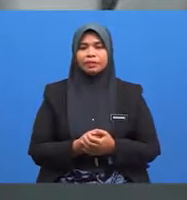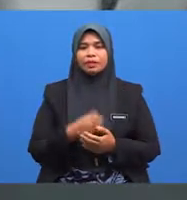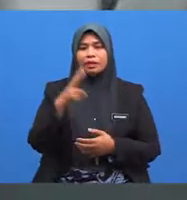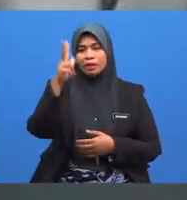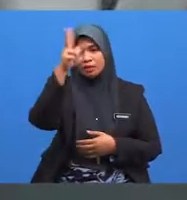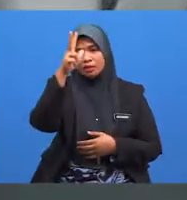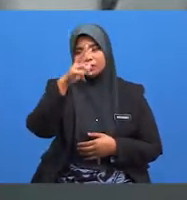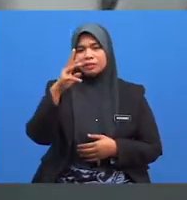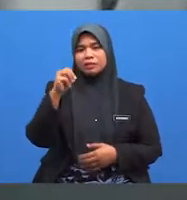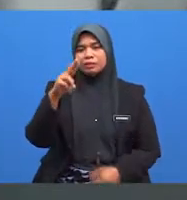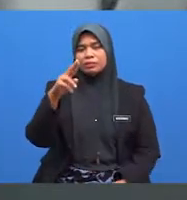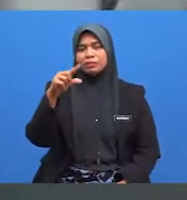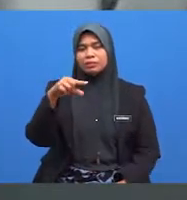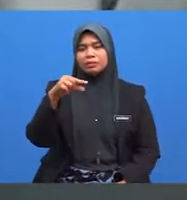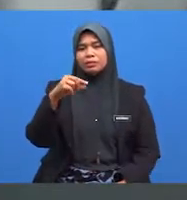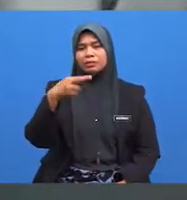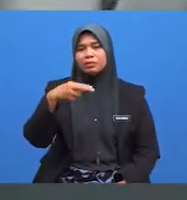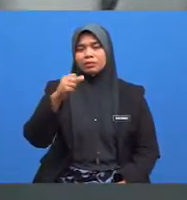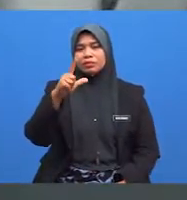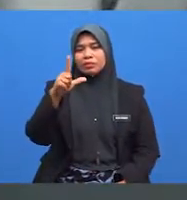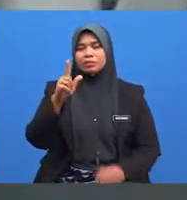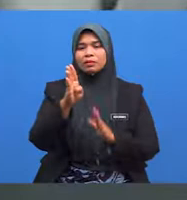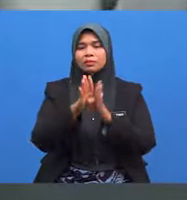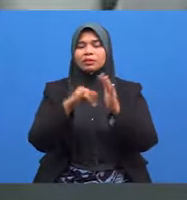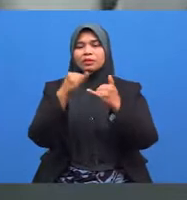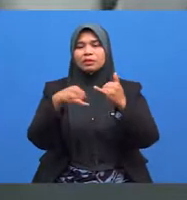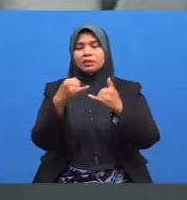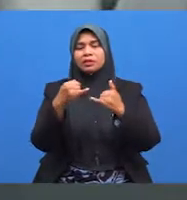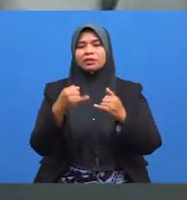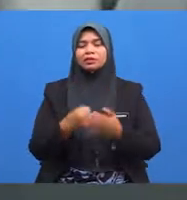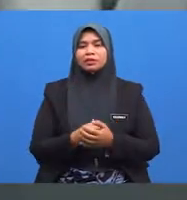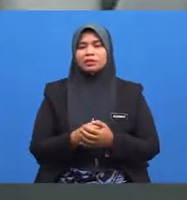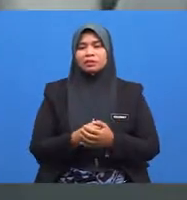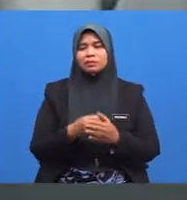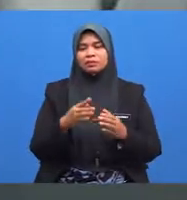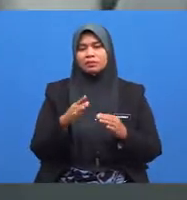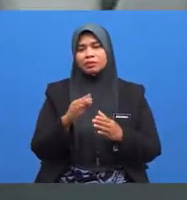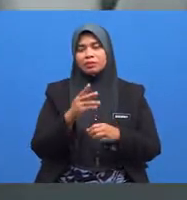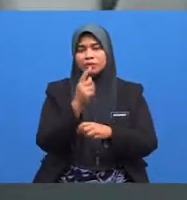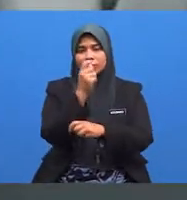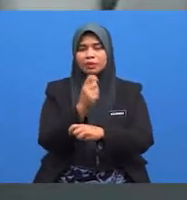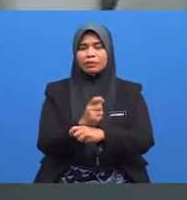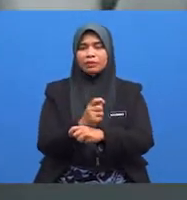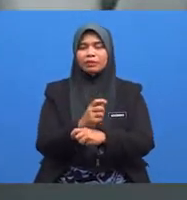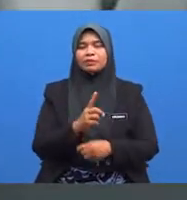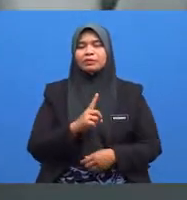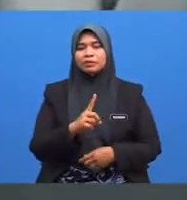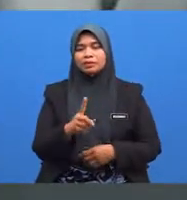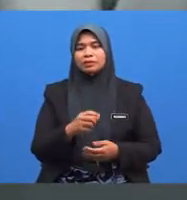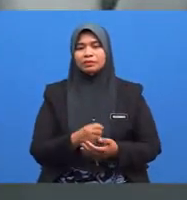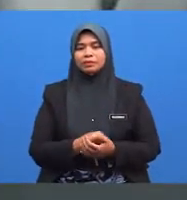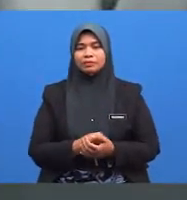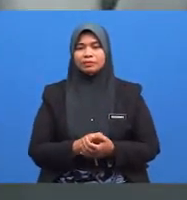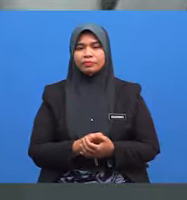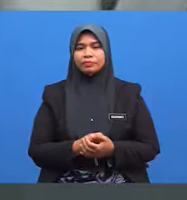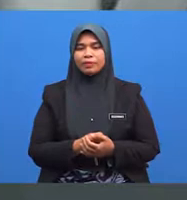menentukan ciri terbaik penghasilan sesuatu monumen. Kerajaan Mughal berjaya mempamerkan